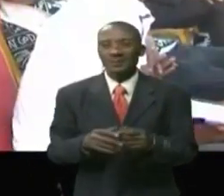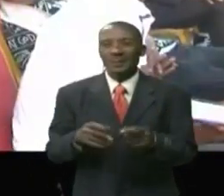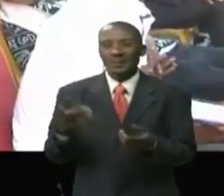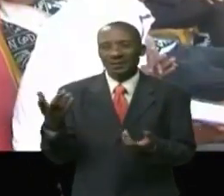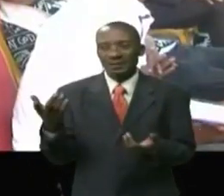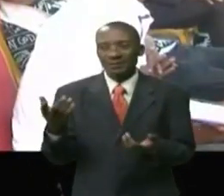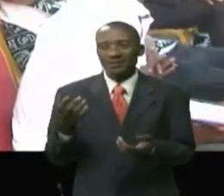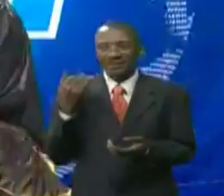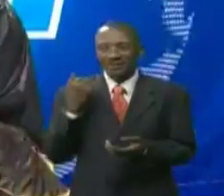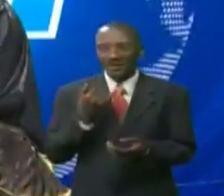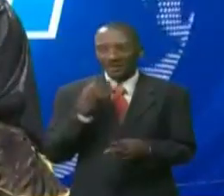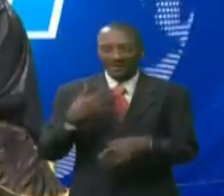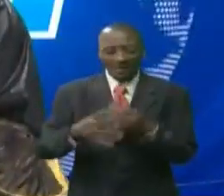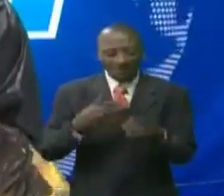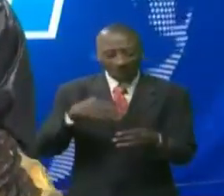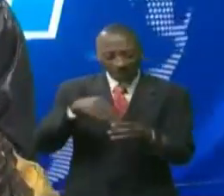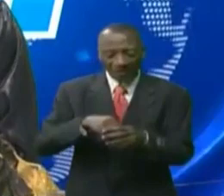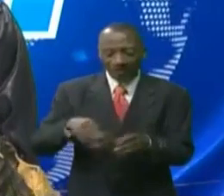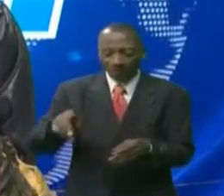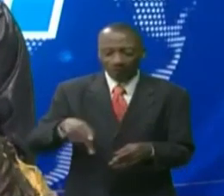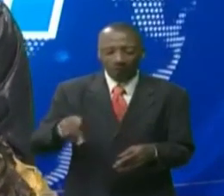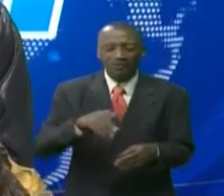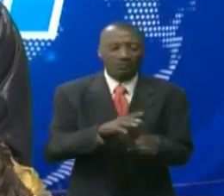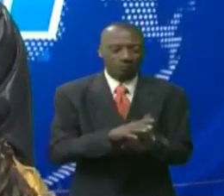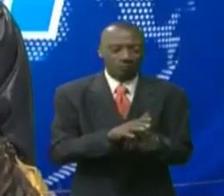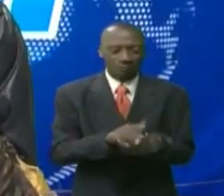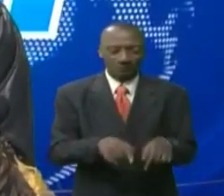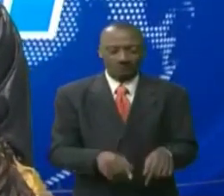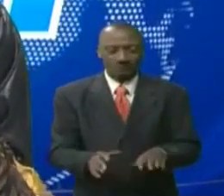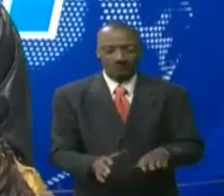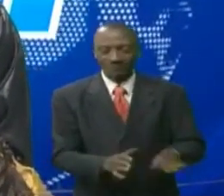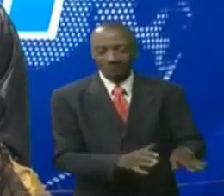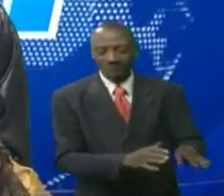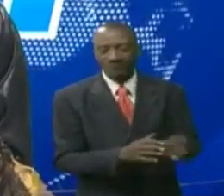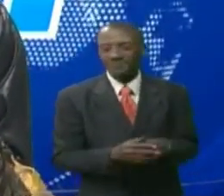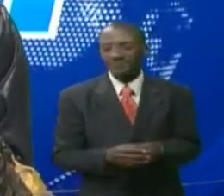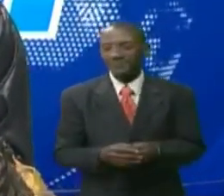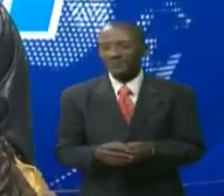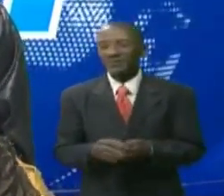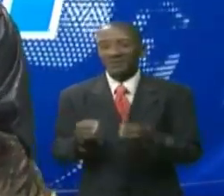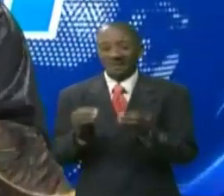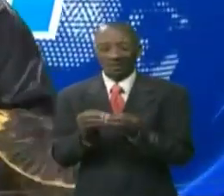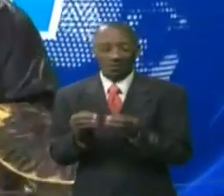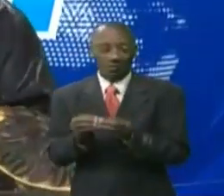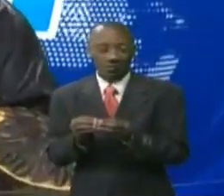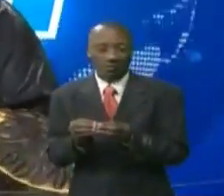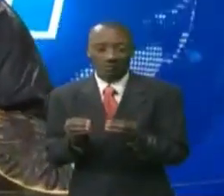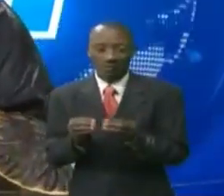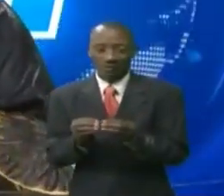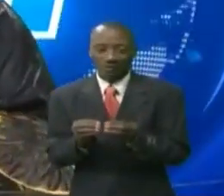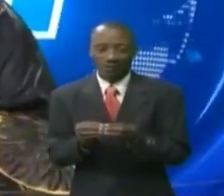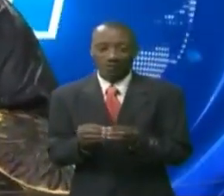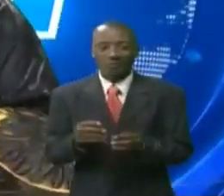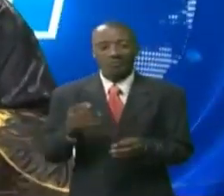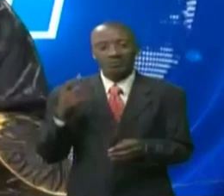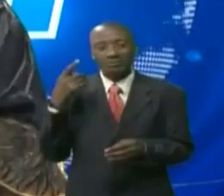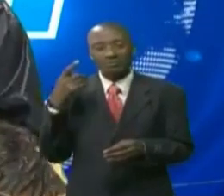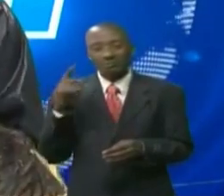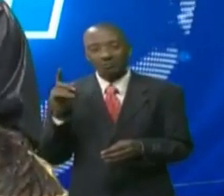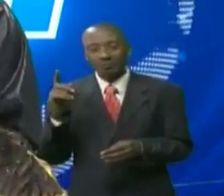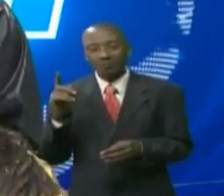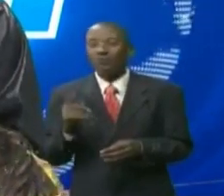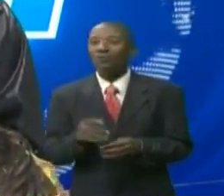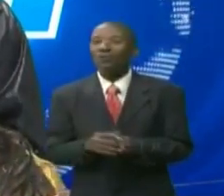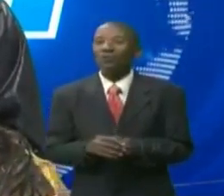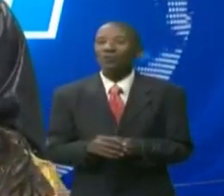les pays une table ronde à vécu à Goma dans le Nord kivou en marge de la Journée internationale de la